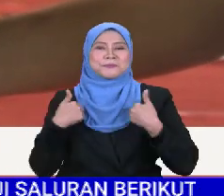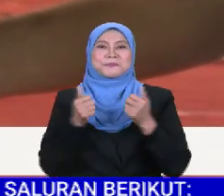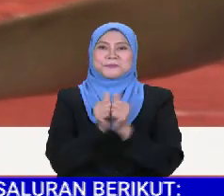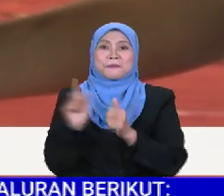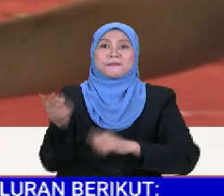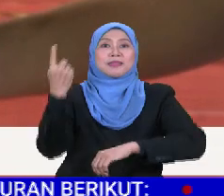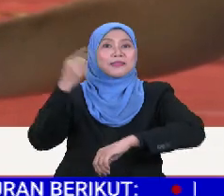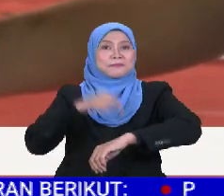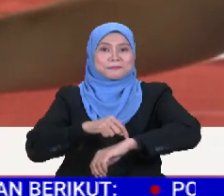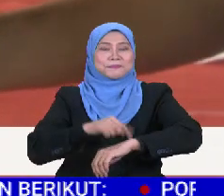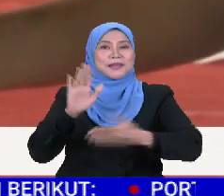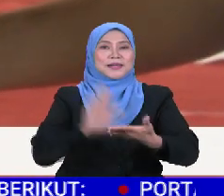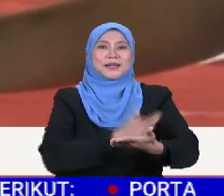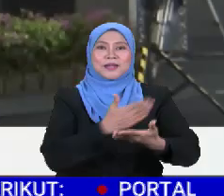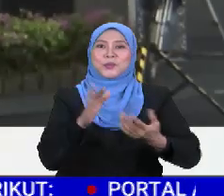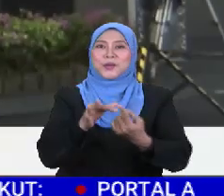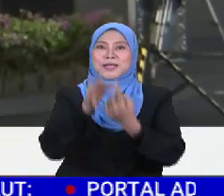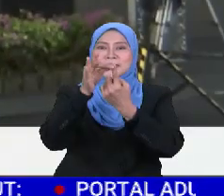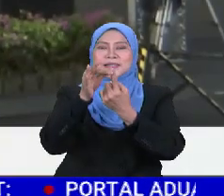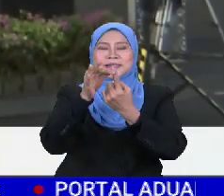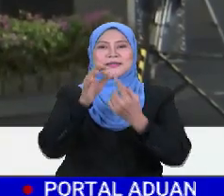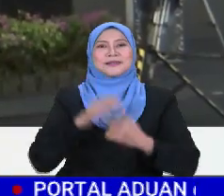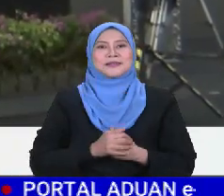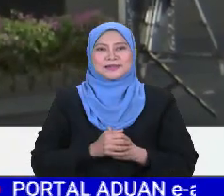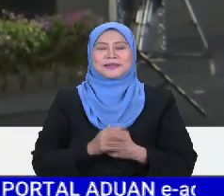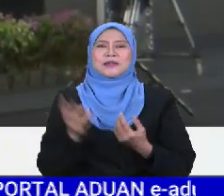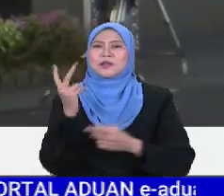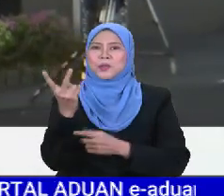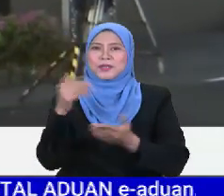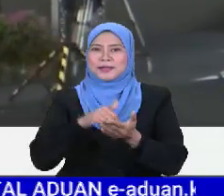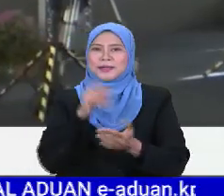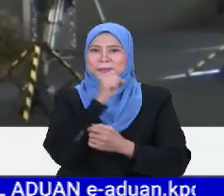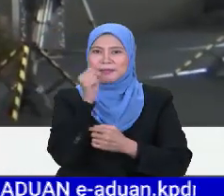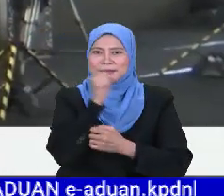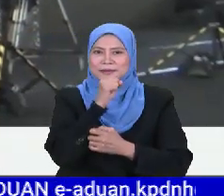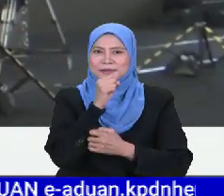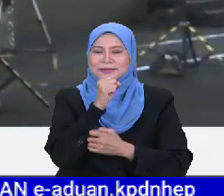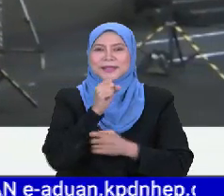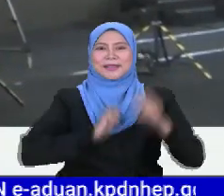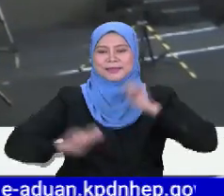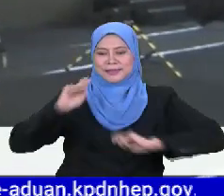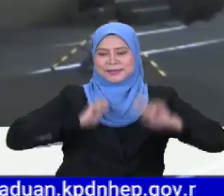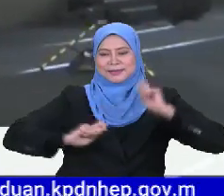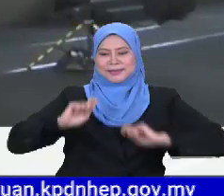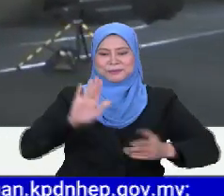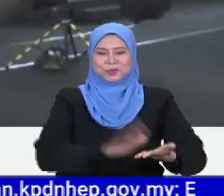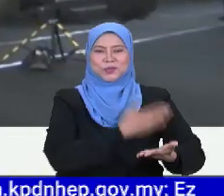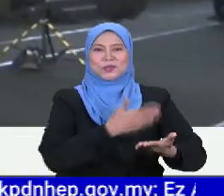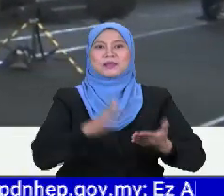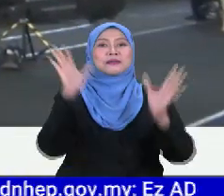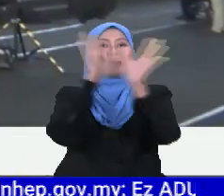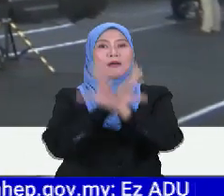buat julung kalinya lagu khas tersebut. Dua lagi persembahan ialah kita persembahkan sebuah teater musical berjudul Sarawak